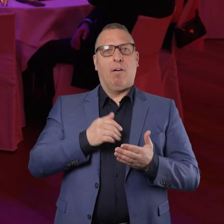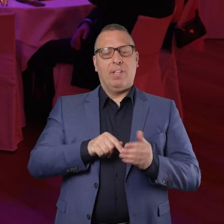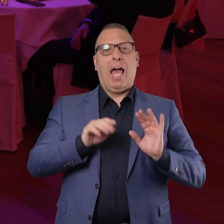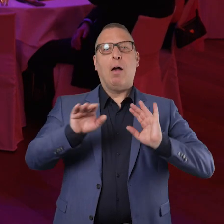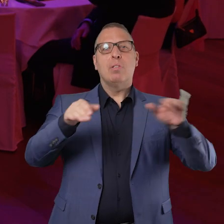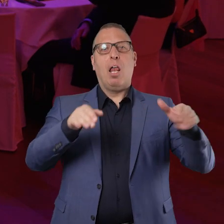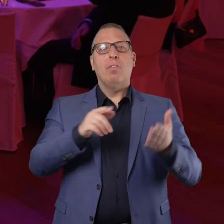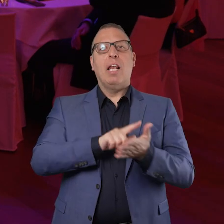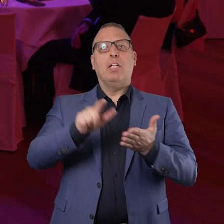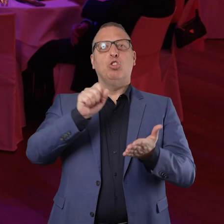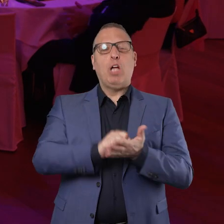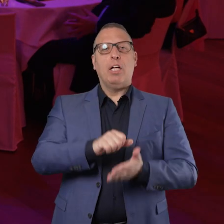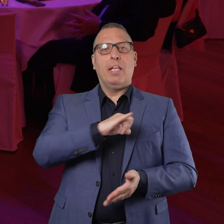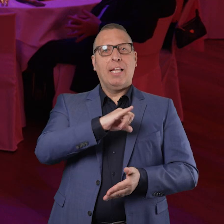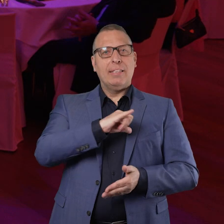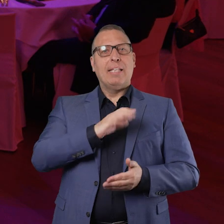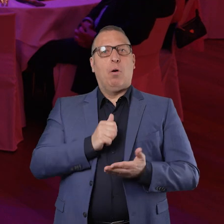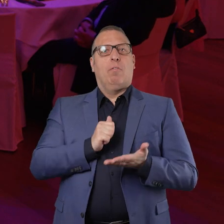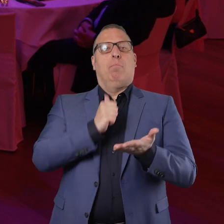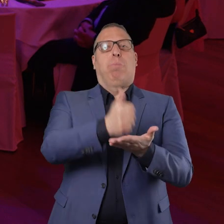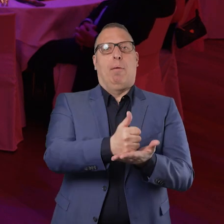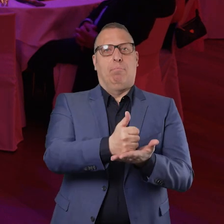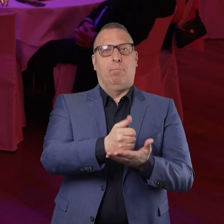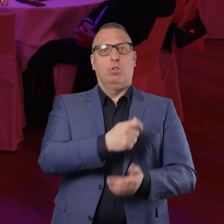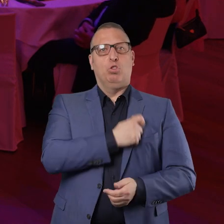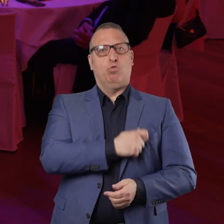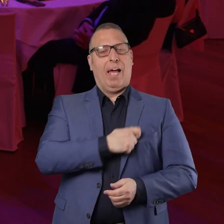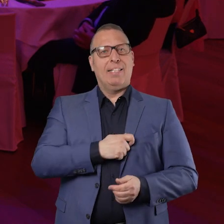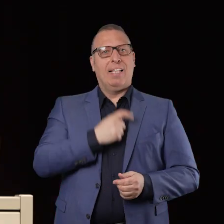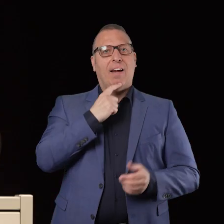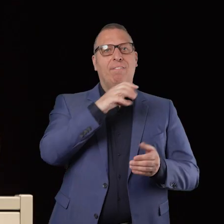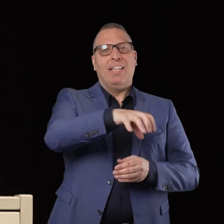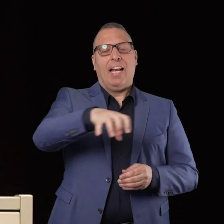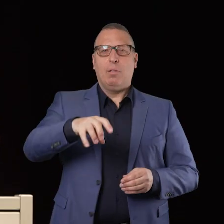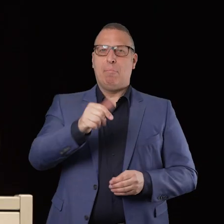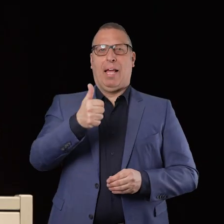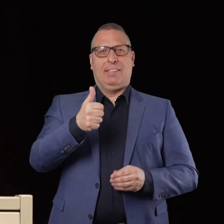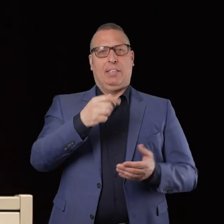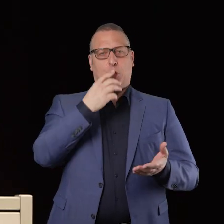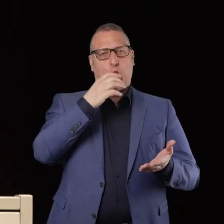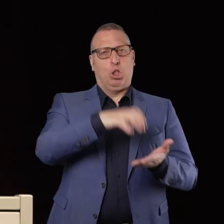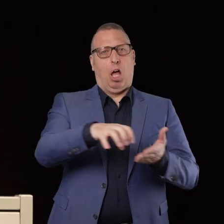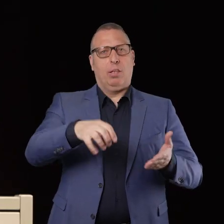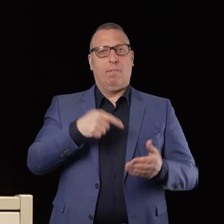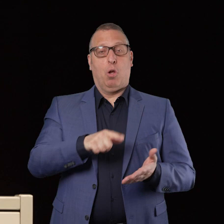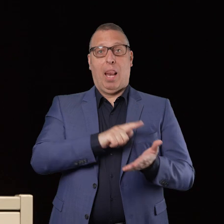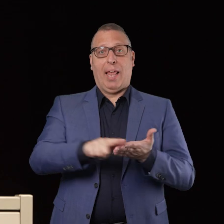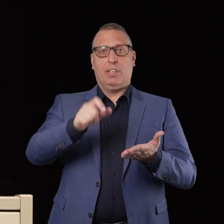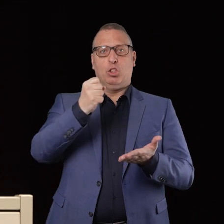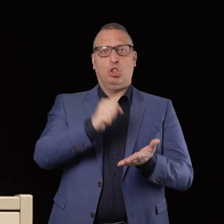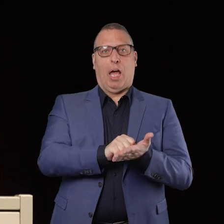liechtensteinische Interessen im Ausland. Die Schweizer Vertretungen sind in den meisten Staaten auch